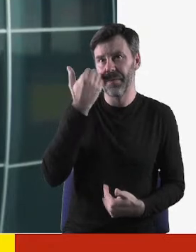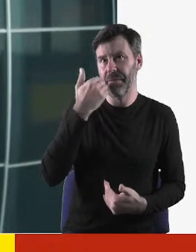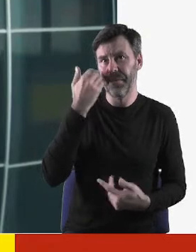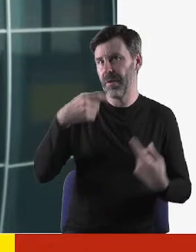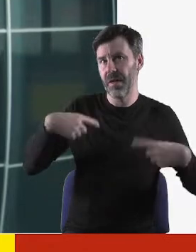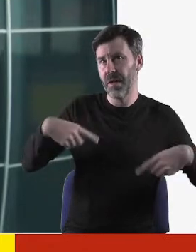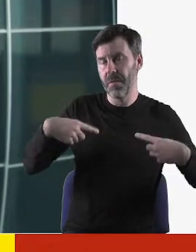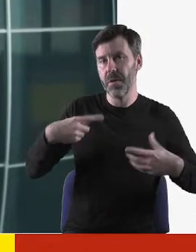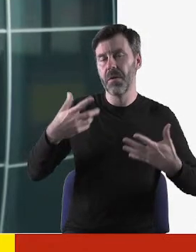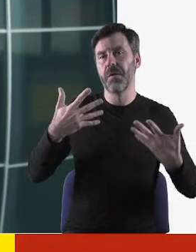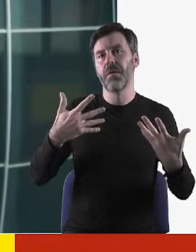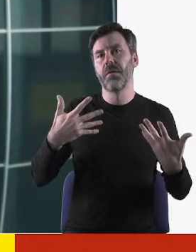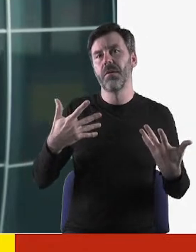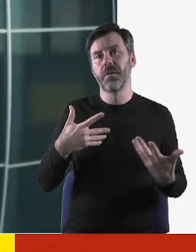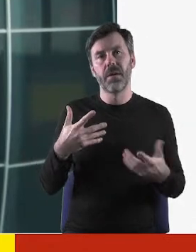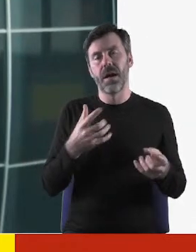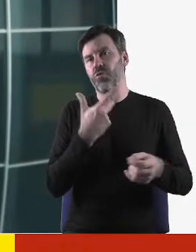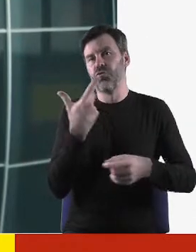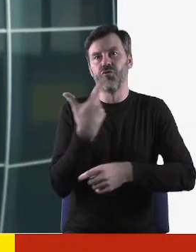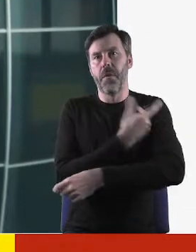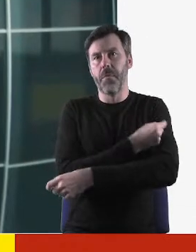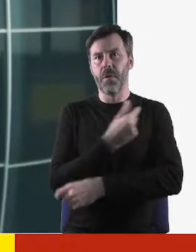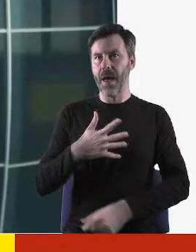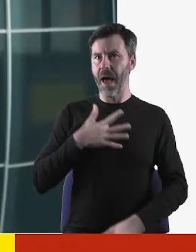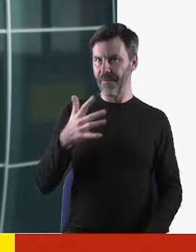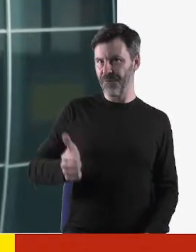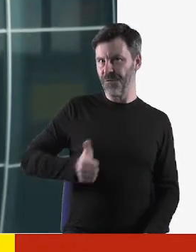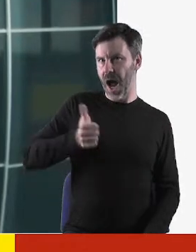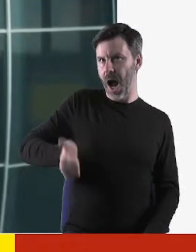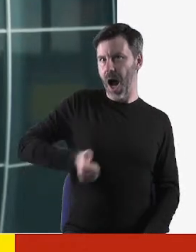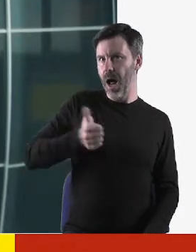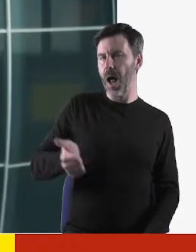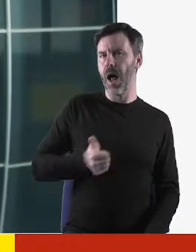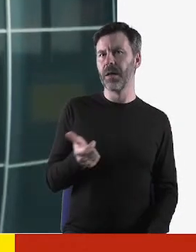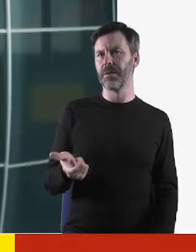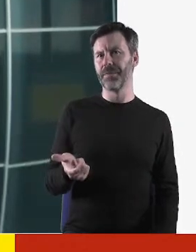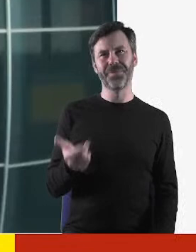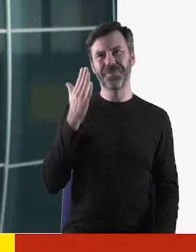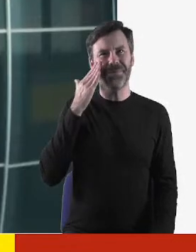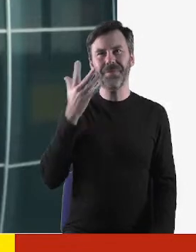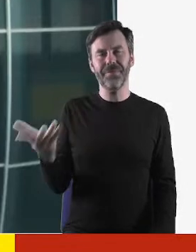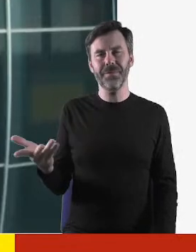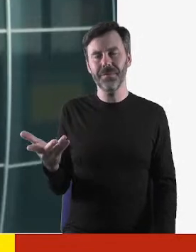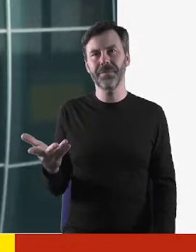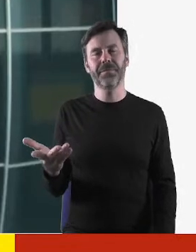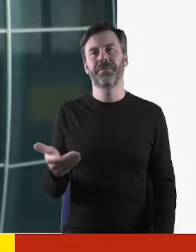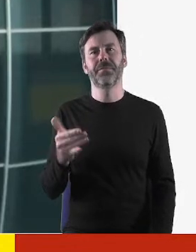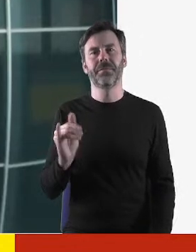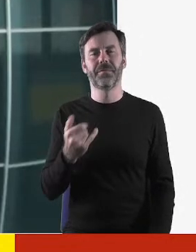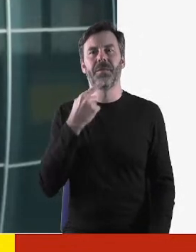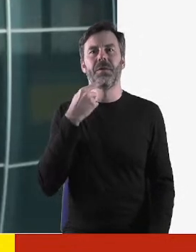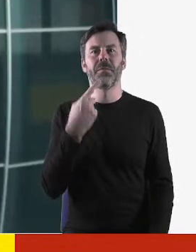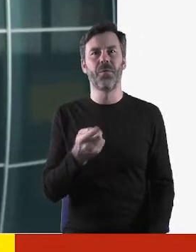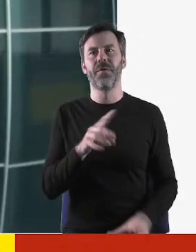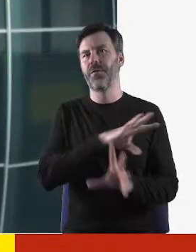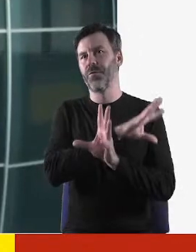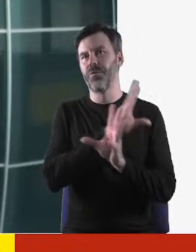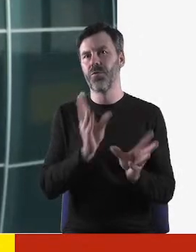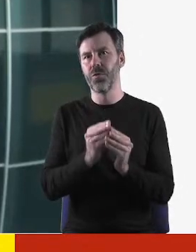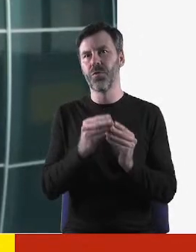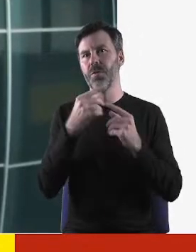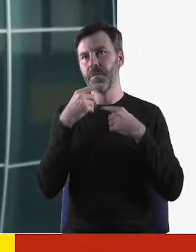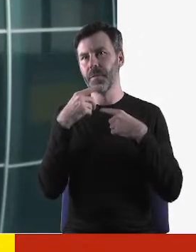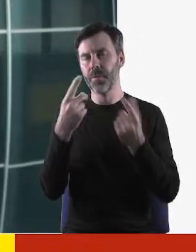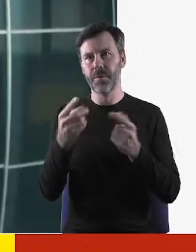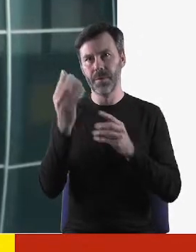szybko razem ze swoim klubem jesteśmy zaszczepieni i uważam, że to ważne. W związku z tym, jak mówimy A, mówimy też B. Możecie Państwo liczyć tutaj na